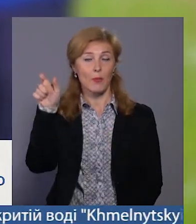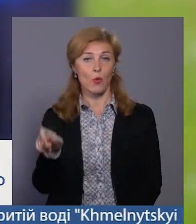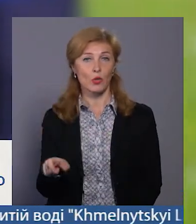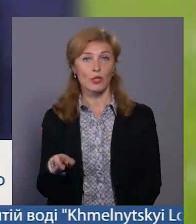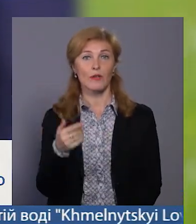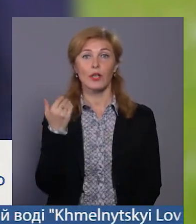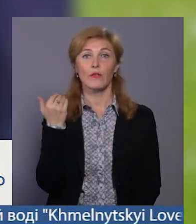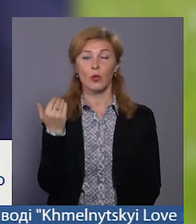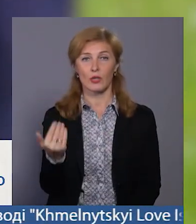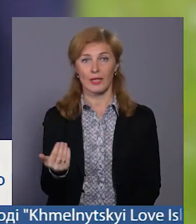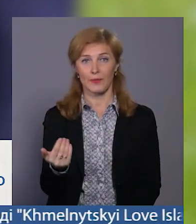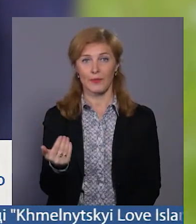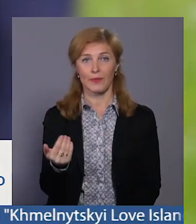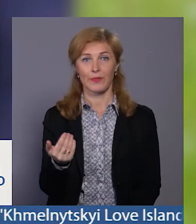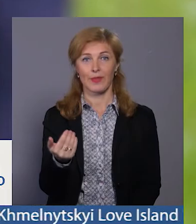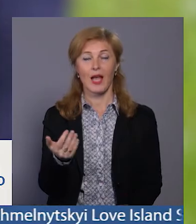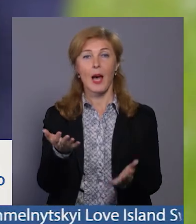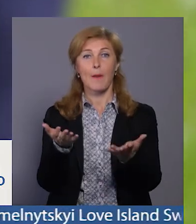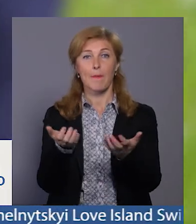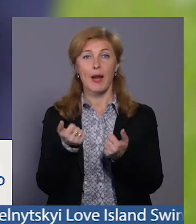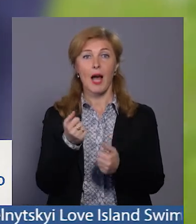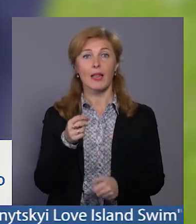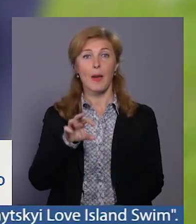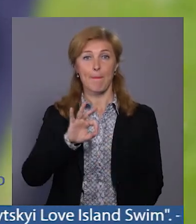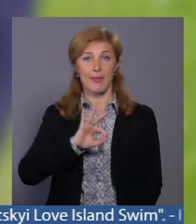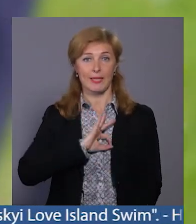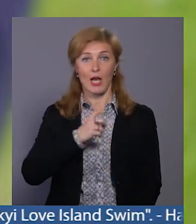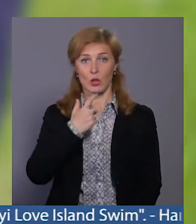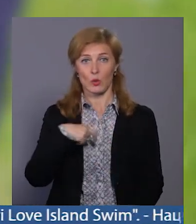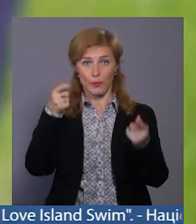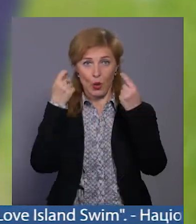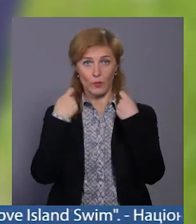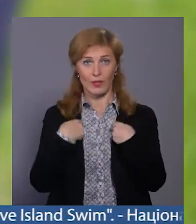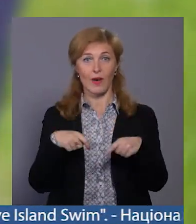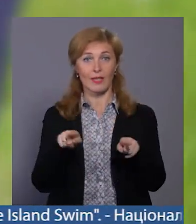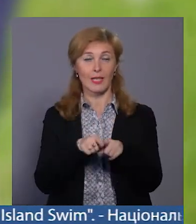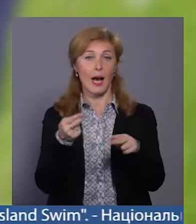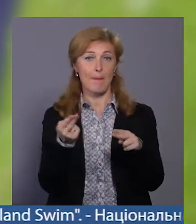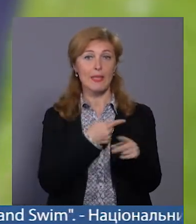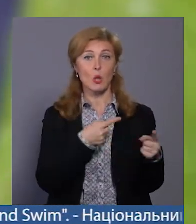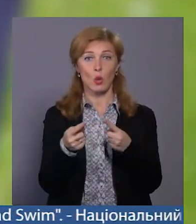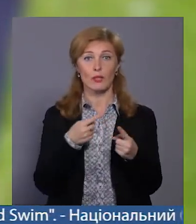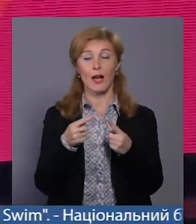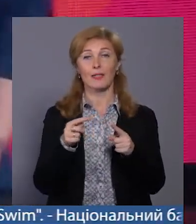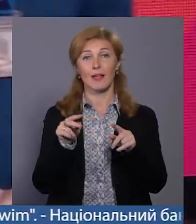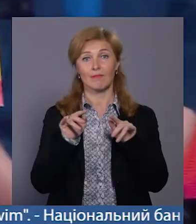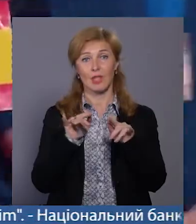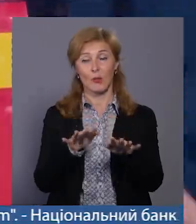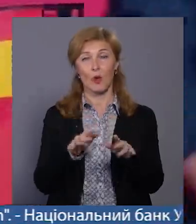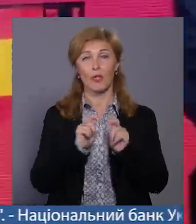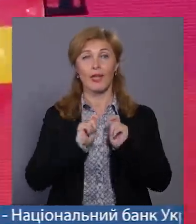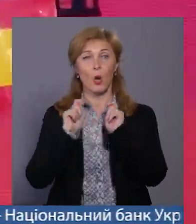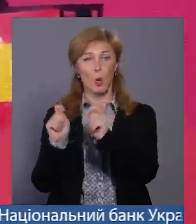і вони відповідно брали медаль, собі одягали. Така безконтактна церемонія нагородження. Дмитро